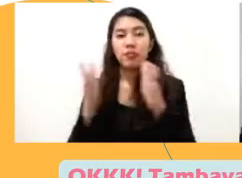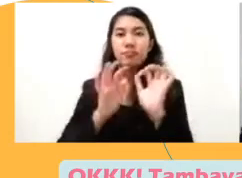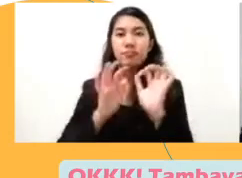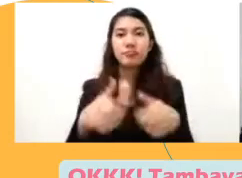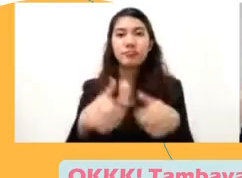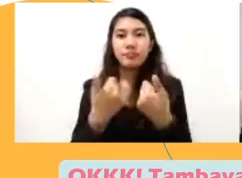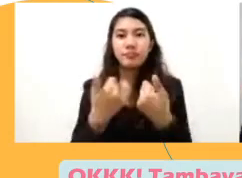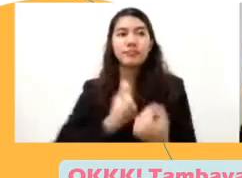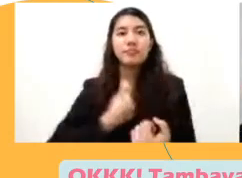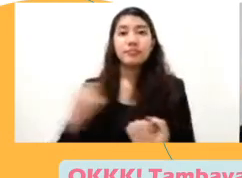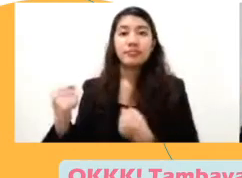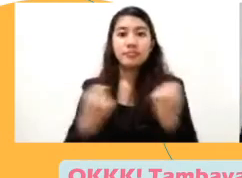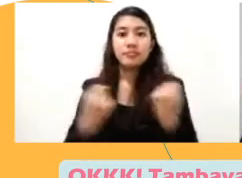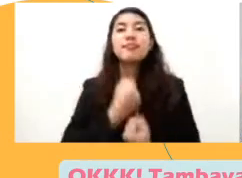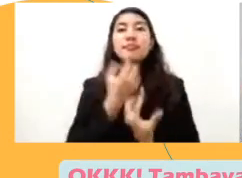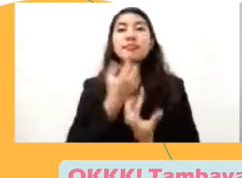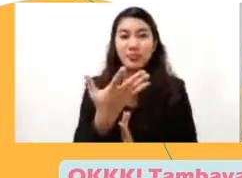mag-express.